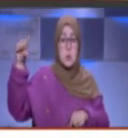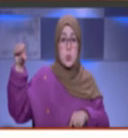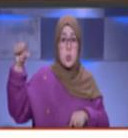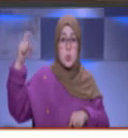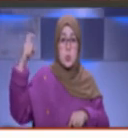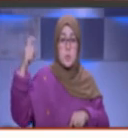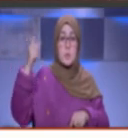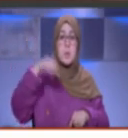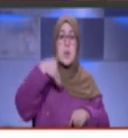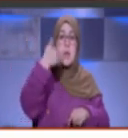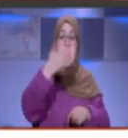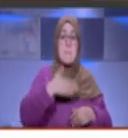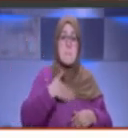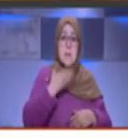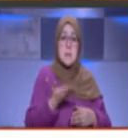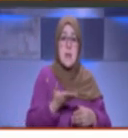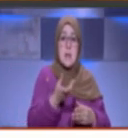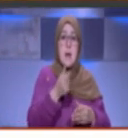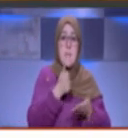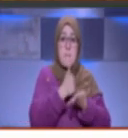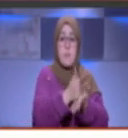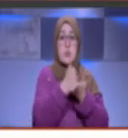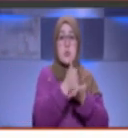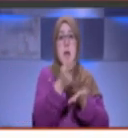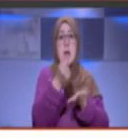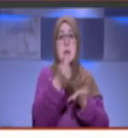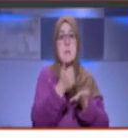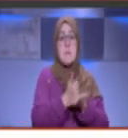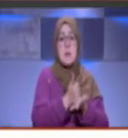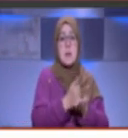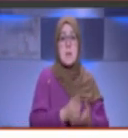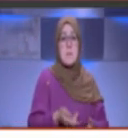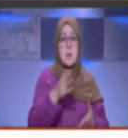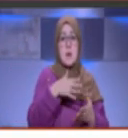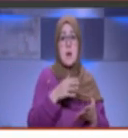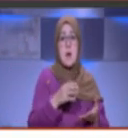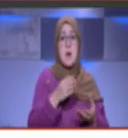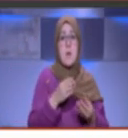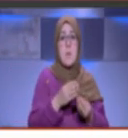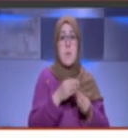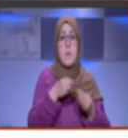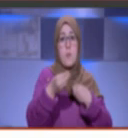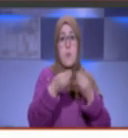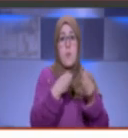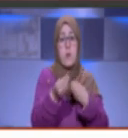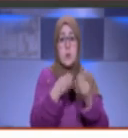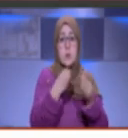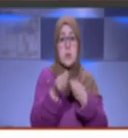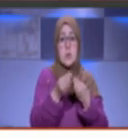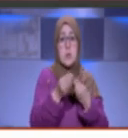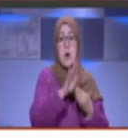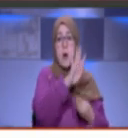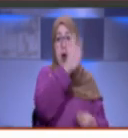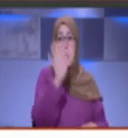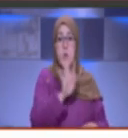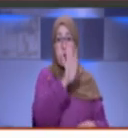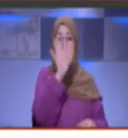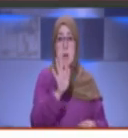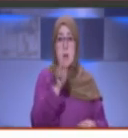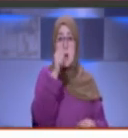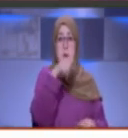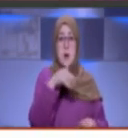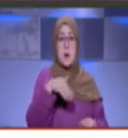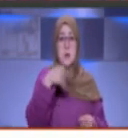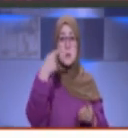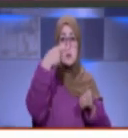لمواجهة تداعيات أزمة كورونا، فيما حذرت المفوضية الأوروبية من انكماش اقتصادي في دول الاتحاد قد يصل